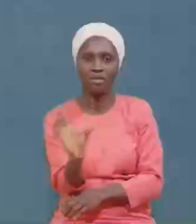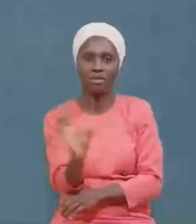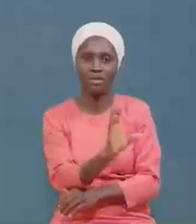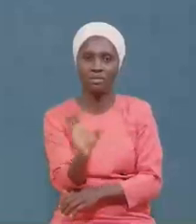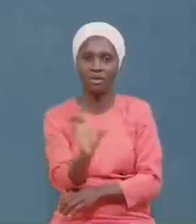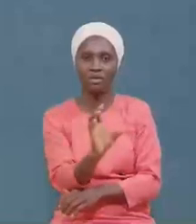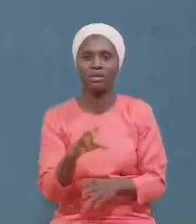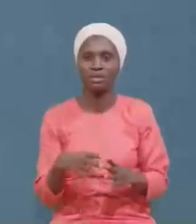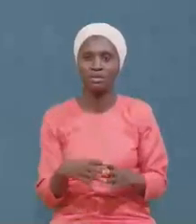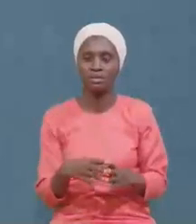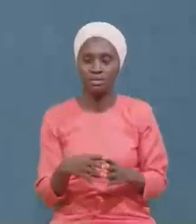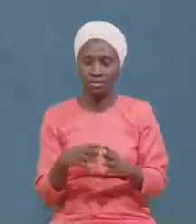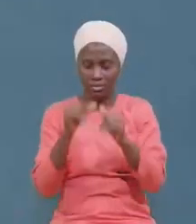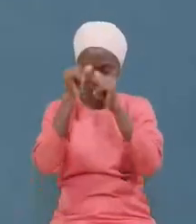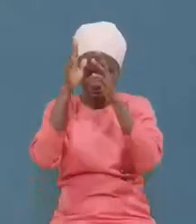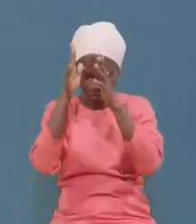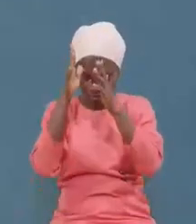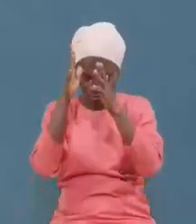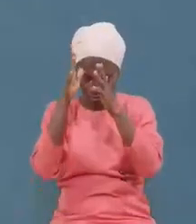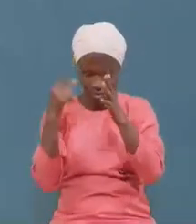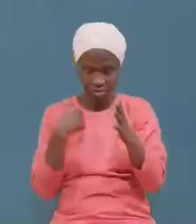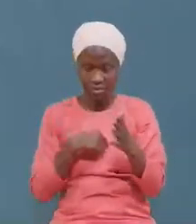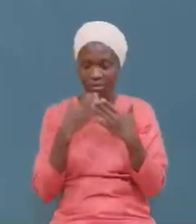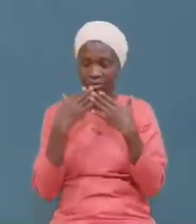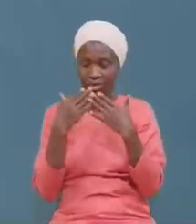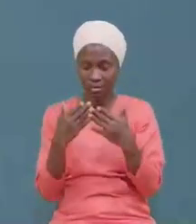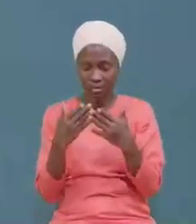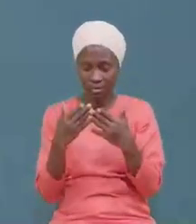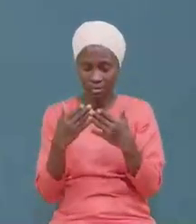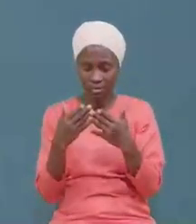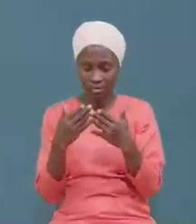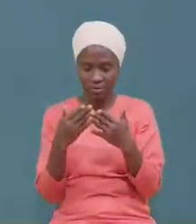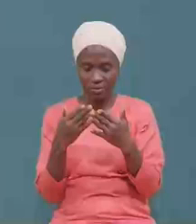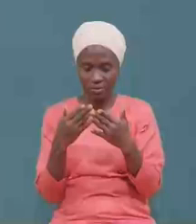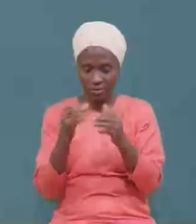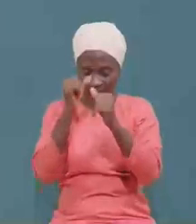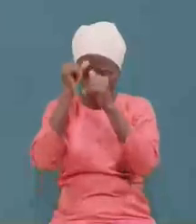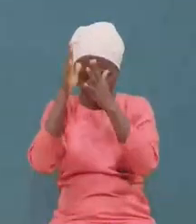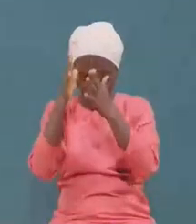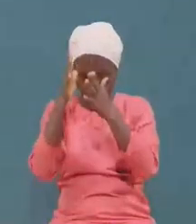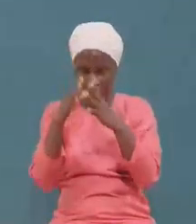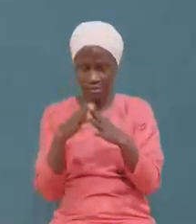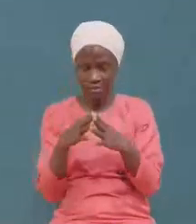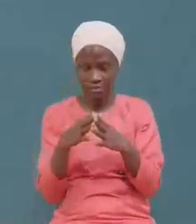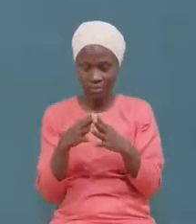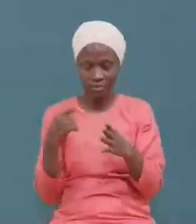Père, nous te remercions. Père, nous